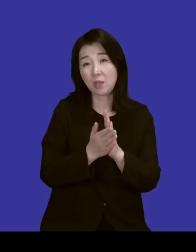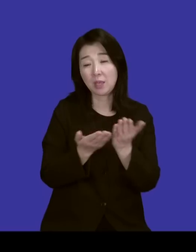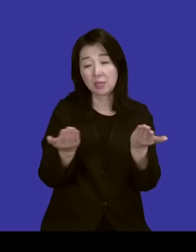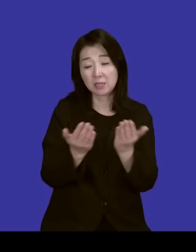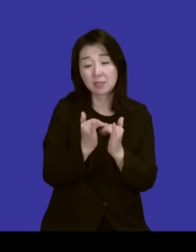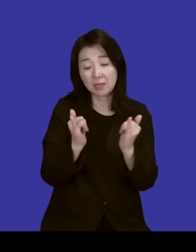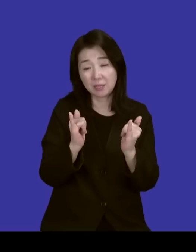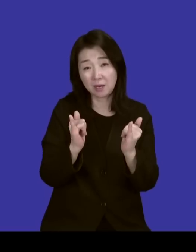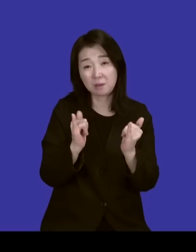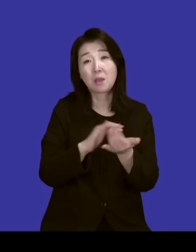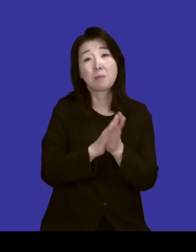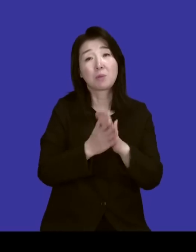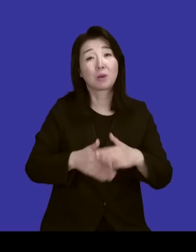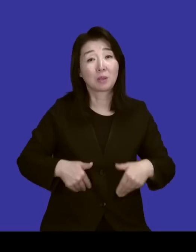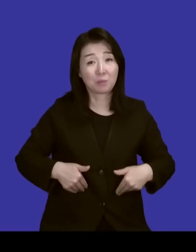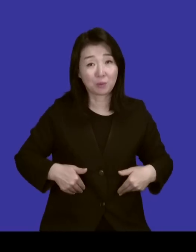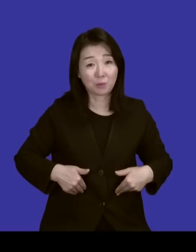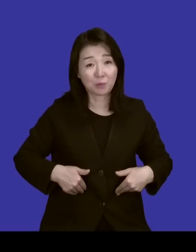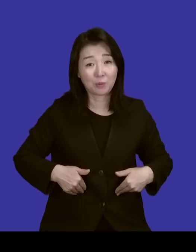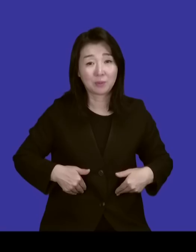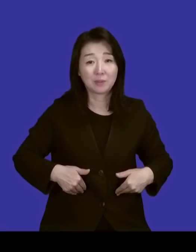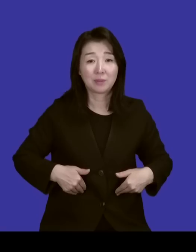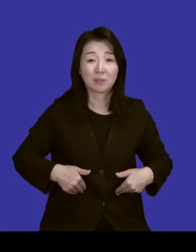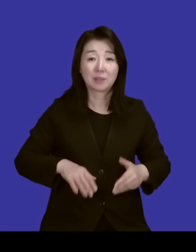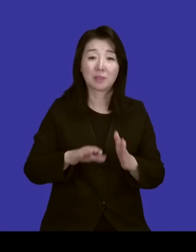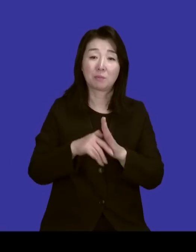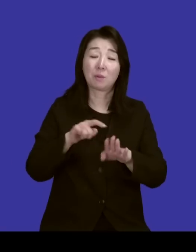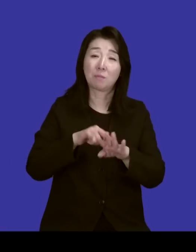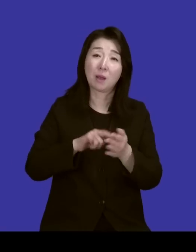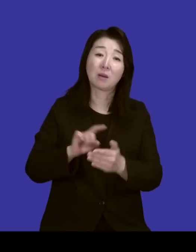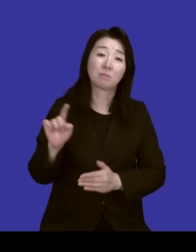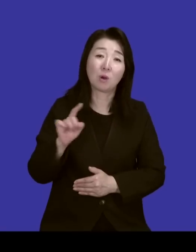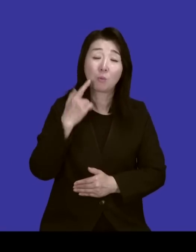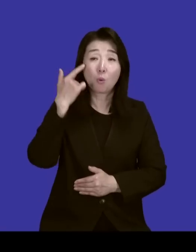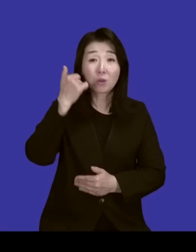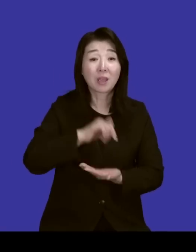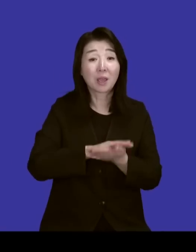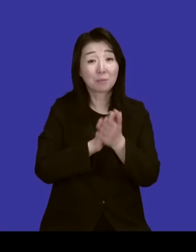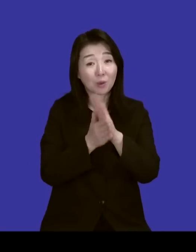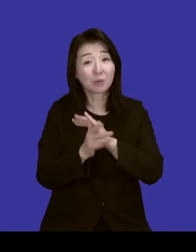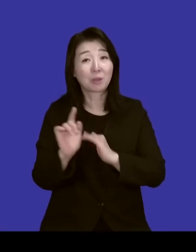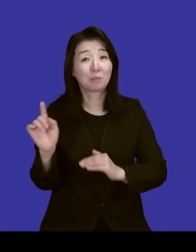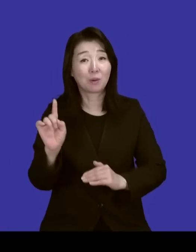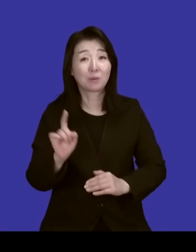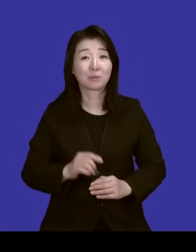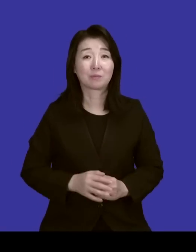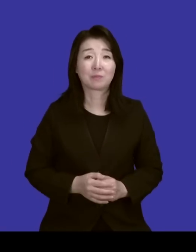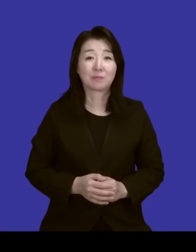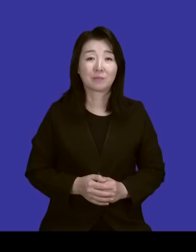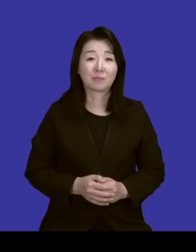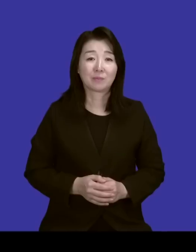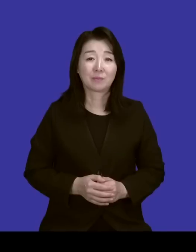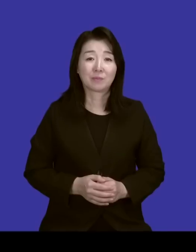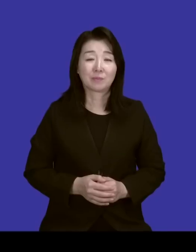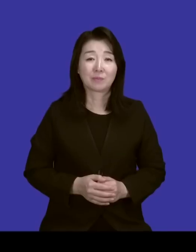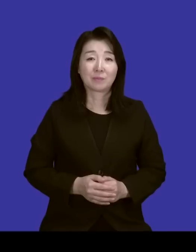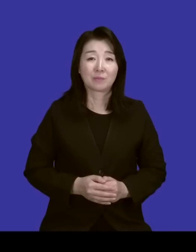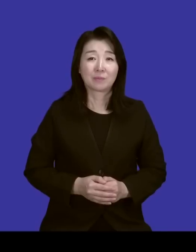되는 그래서 저는 이런 마음으로 그 당시부터 목회가 어떻게 변하냐면 저희 이제